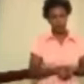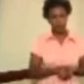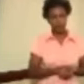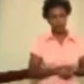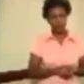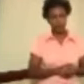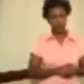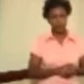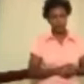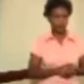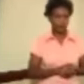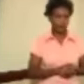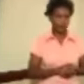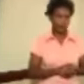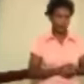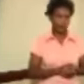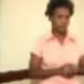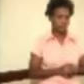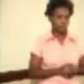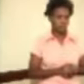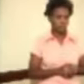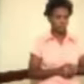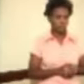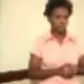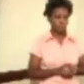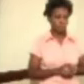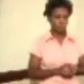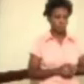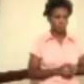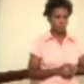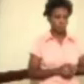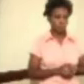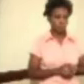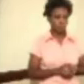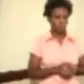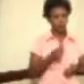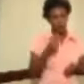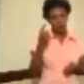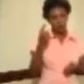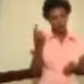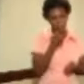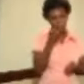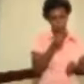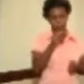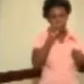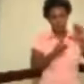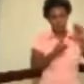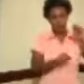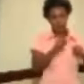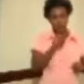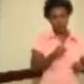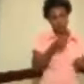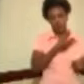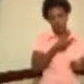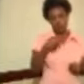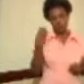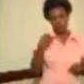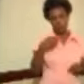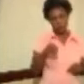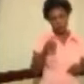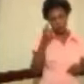Oui. Oui, en fait, seule possibilité de traité de libre-échange que nous gagnons, c'est avec